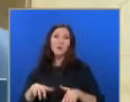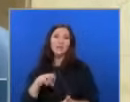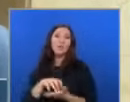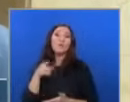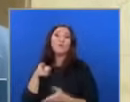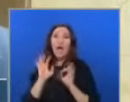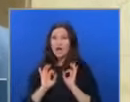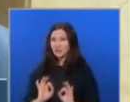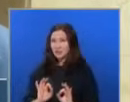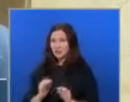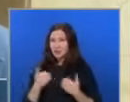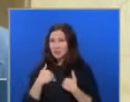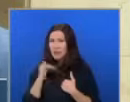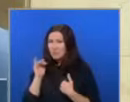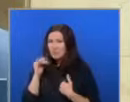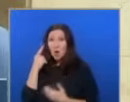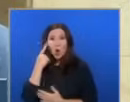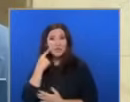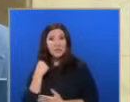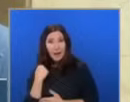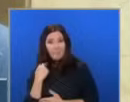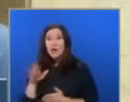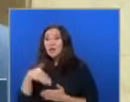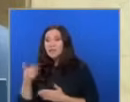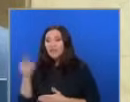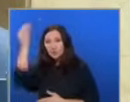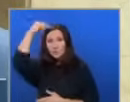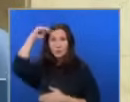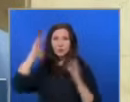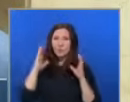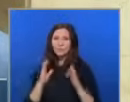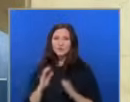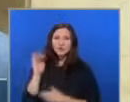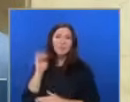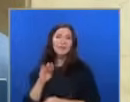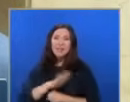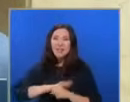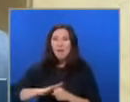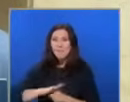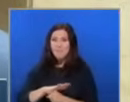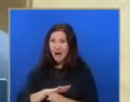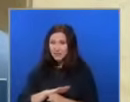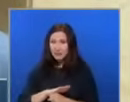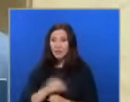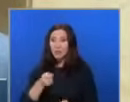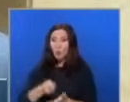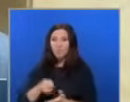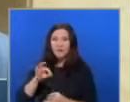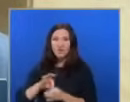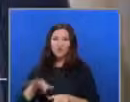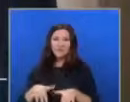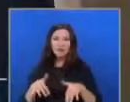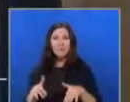е истината. И за мен би било срам следващото българско правителство да бъде на базата на купен вот